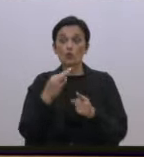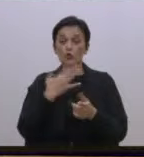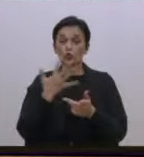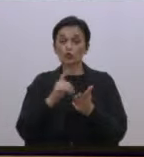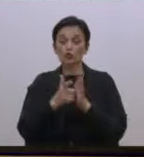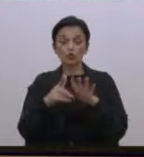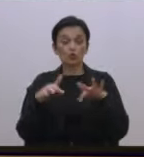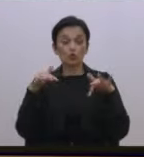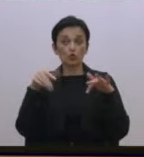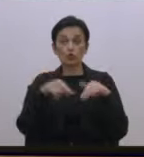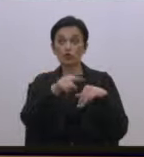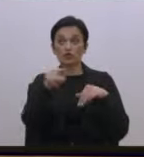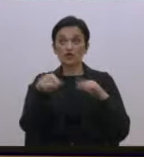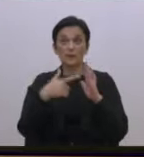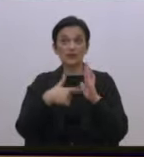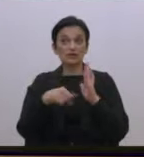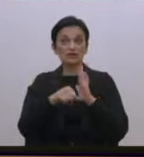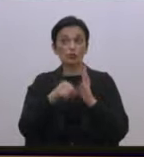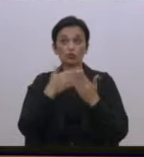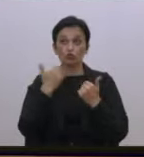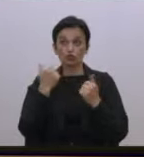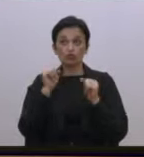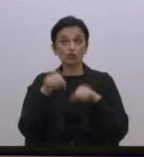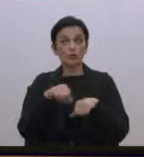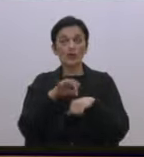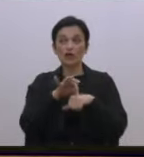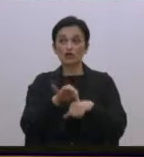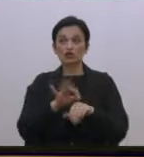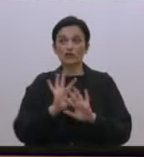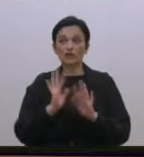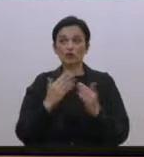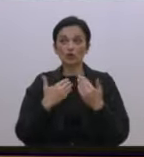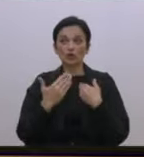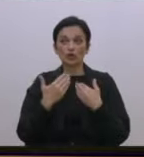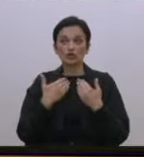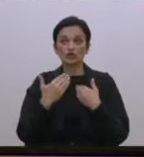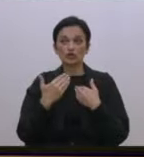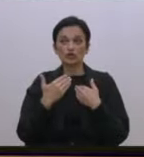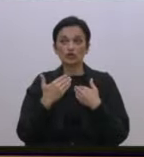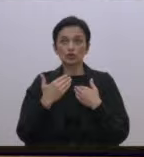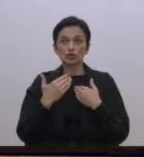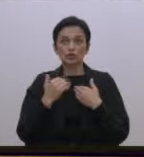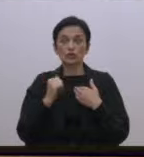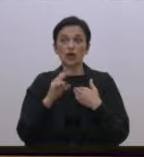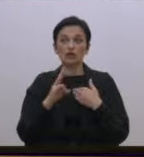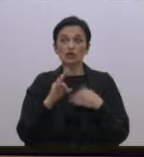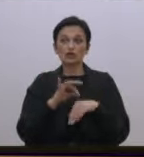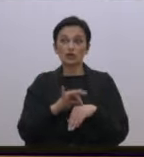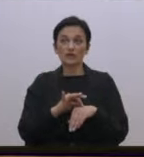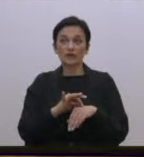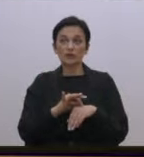არ არის 76 ადამიანი, შემიძლია არ ჩავატარო კენჭის ხმა. ან შემიძლია ჩავატარო.